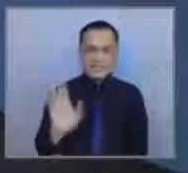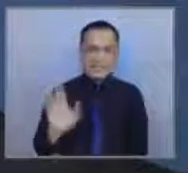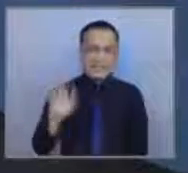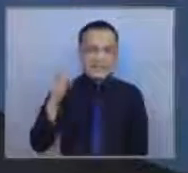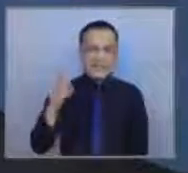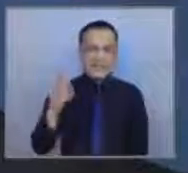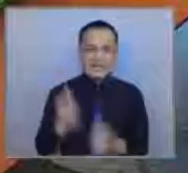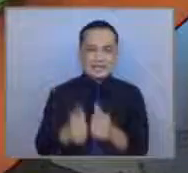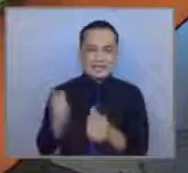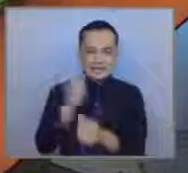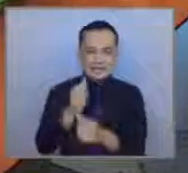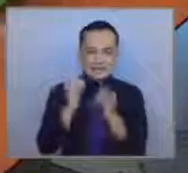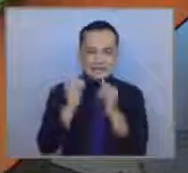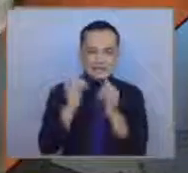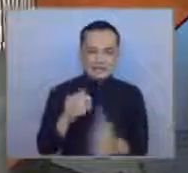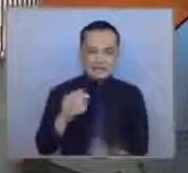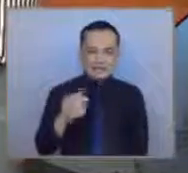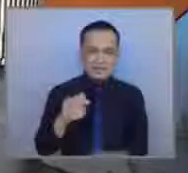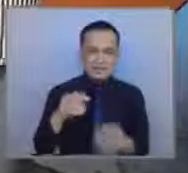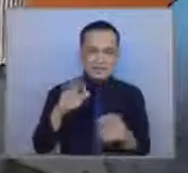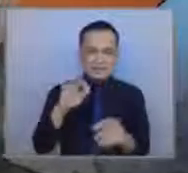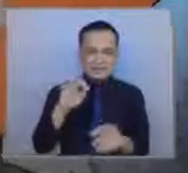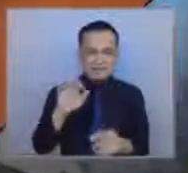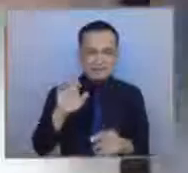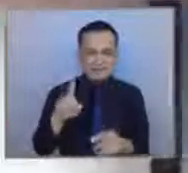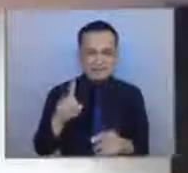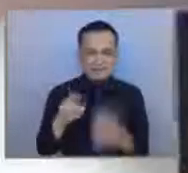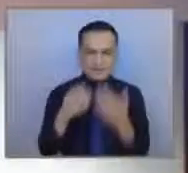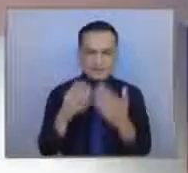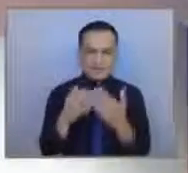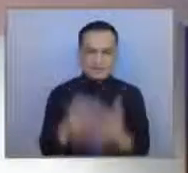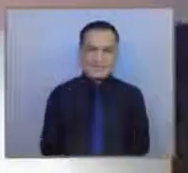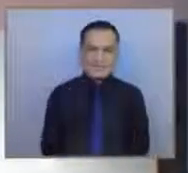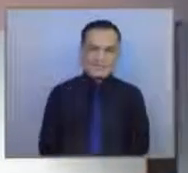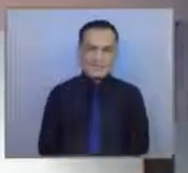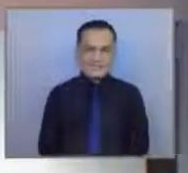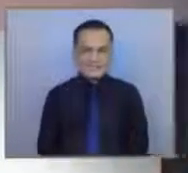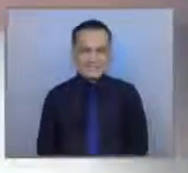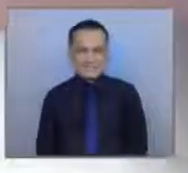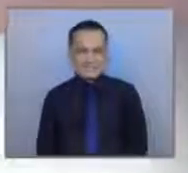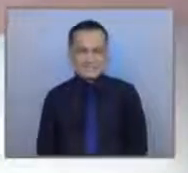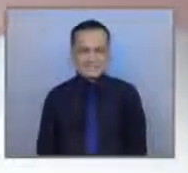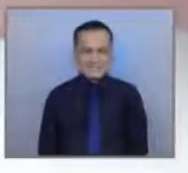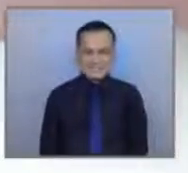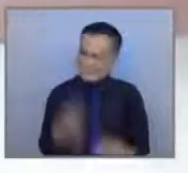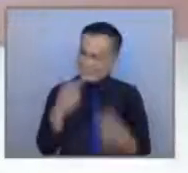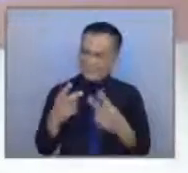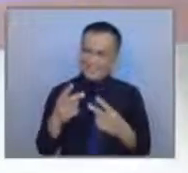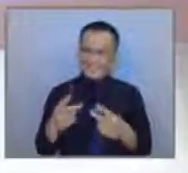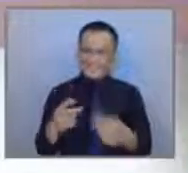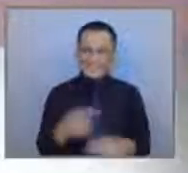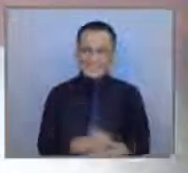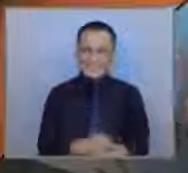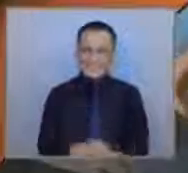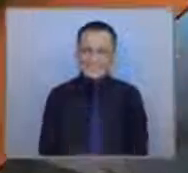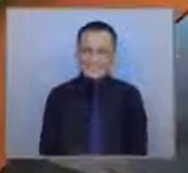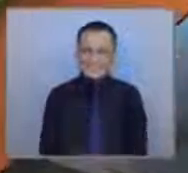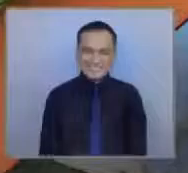Guru Redilla. Coach Red, maraming salamat. Thank you. Kita ko yung gigil mo, sir. Pwede po, ano?